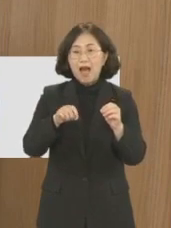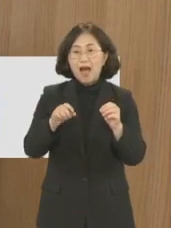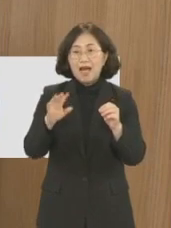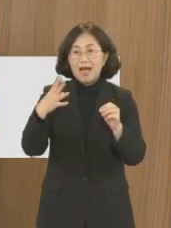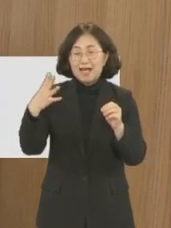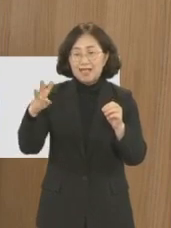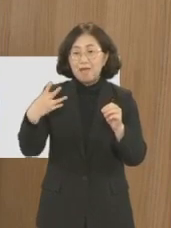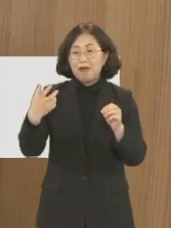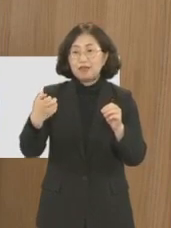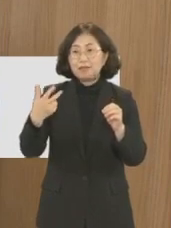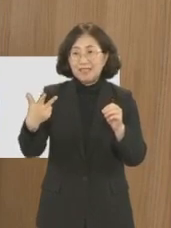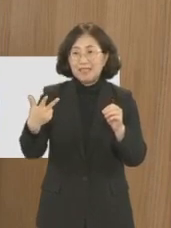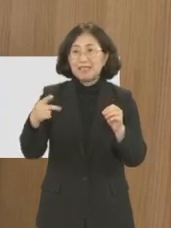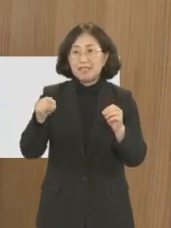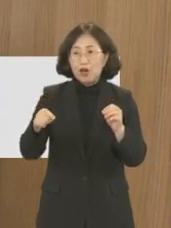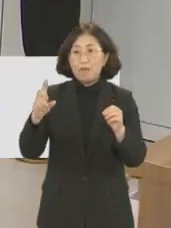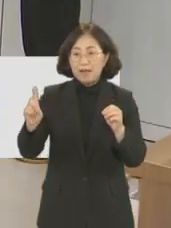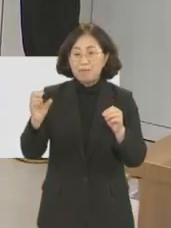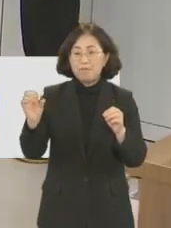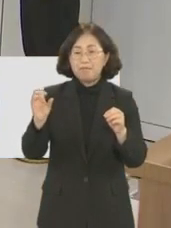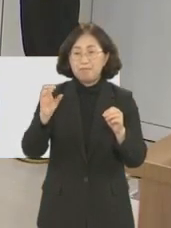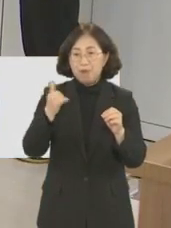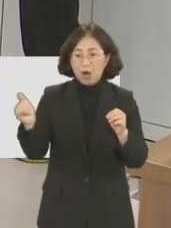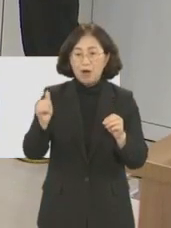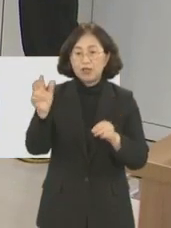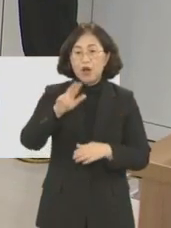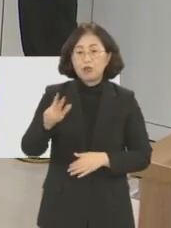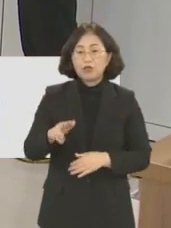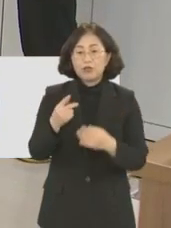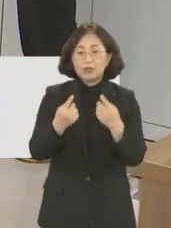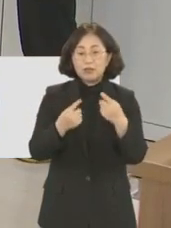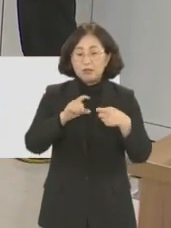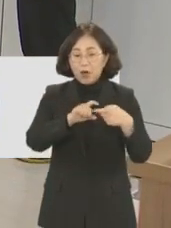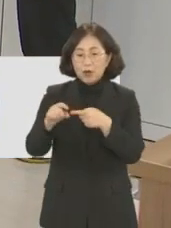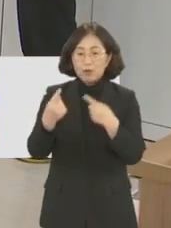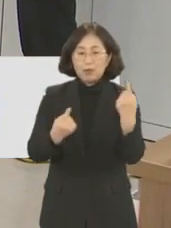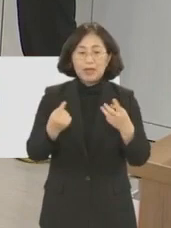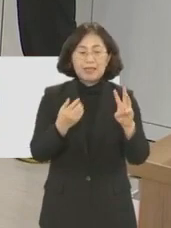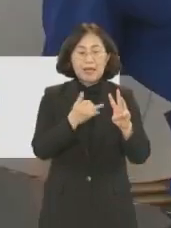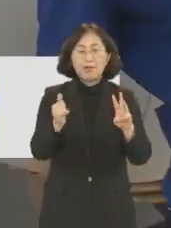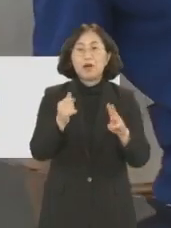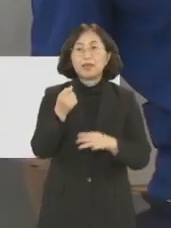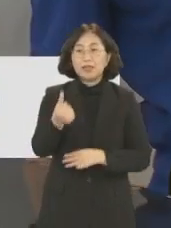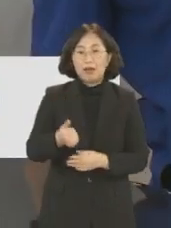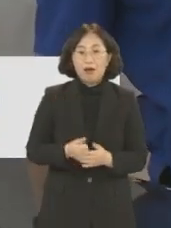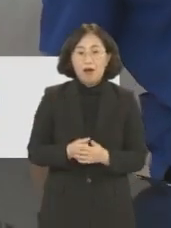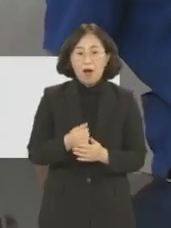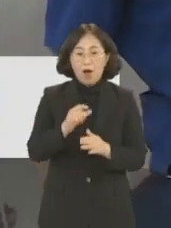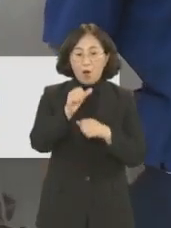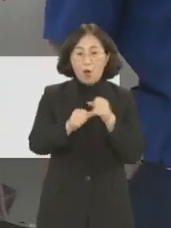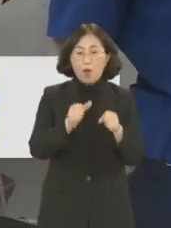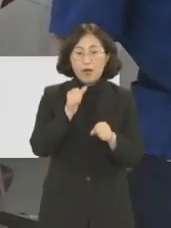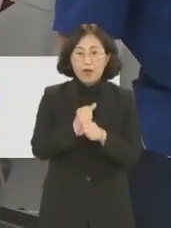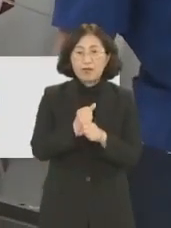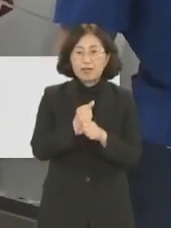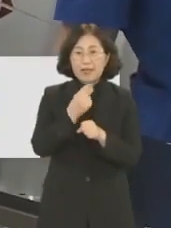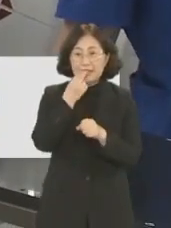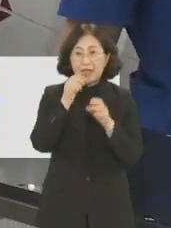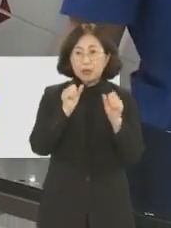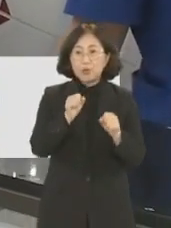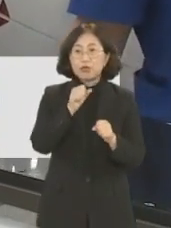479.1명으로 전국 평균보다 3명 가까이 적었습니다 암 환자의 5년 뒤 생존율도